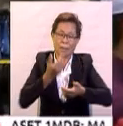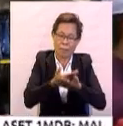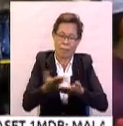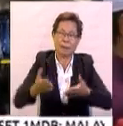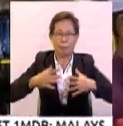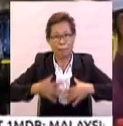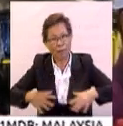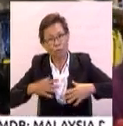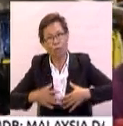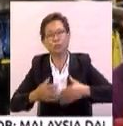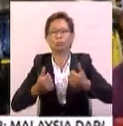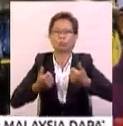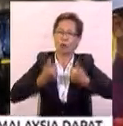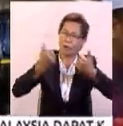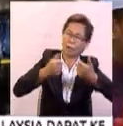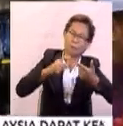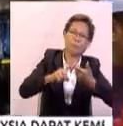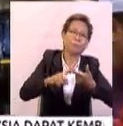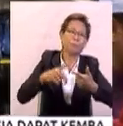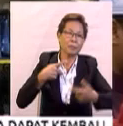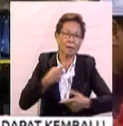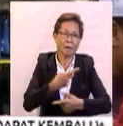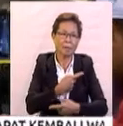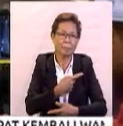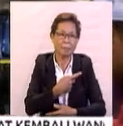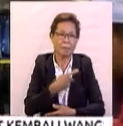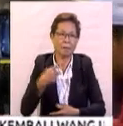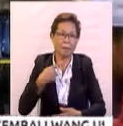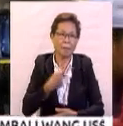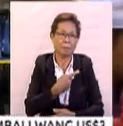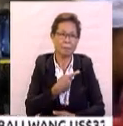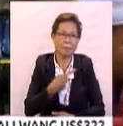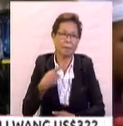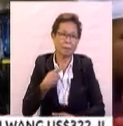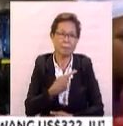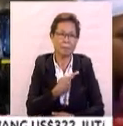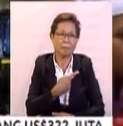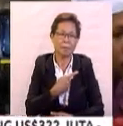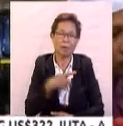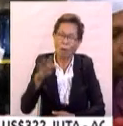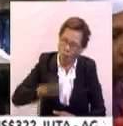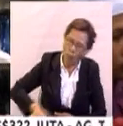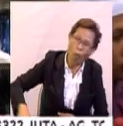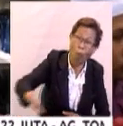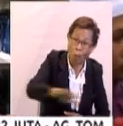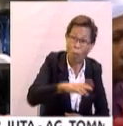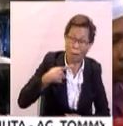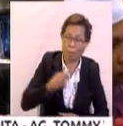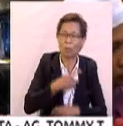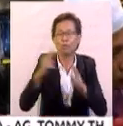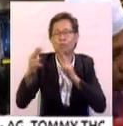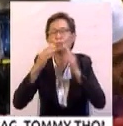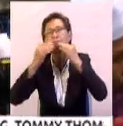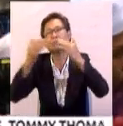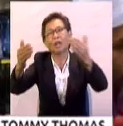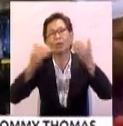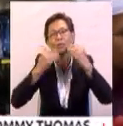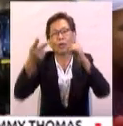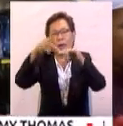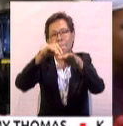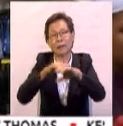hari raya. Kami kat sini kira semuanya nak ucapkan terima kasih